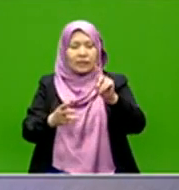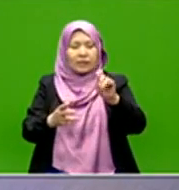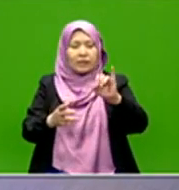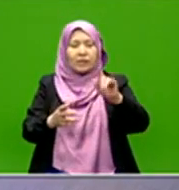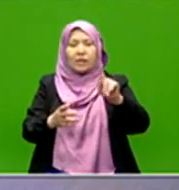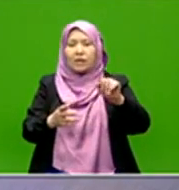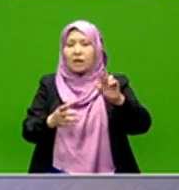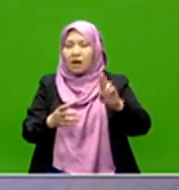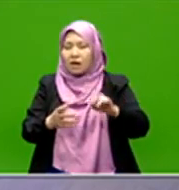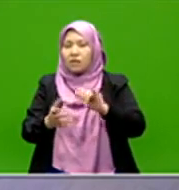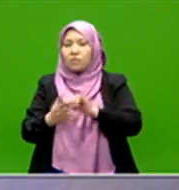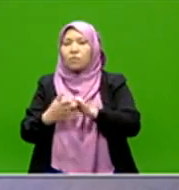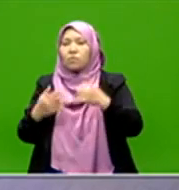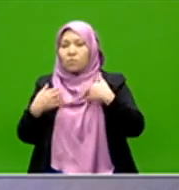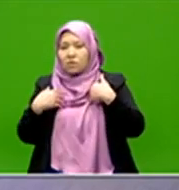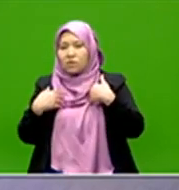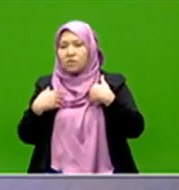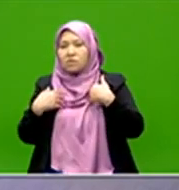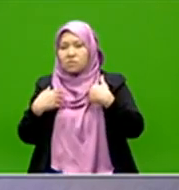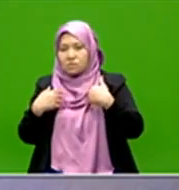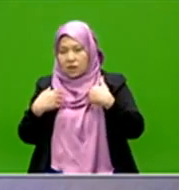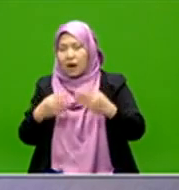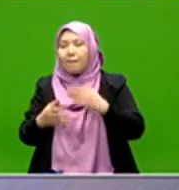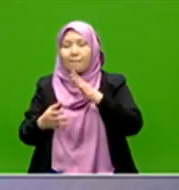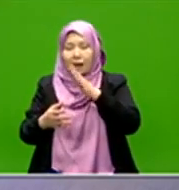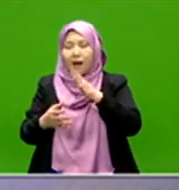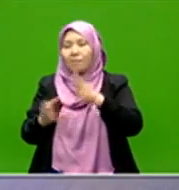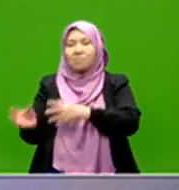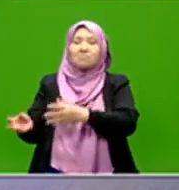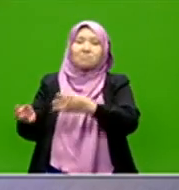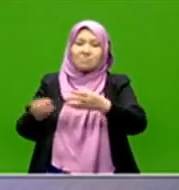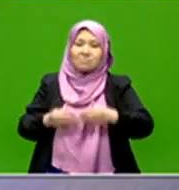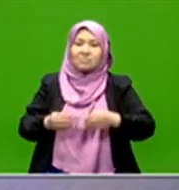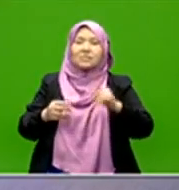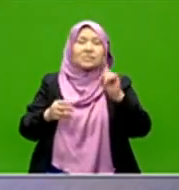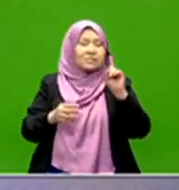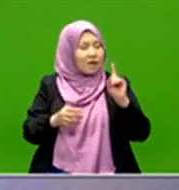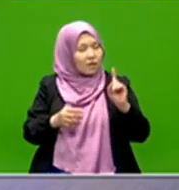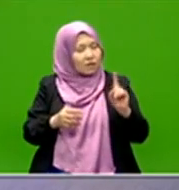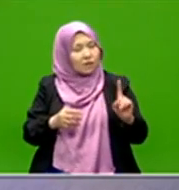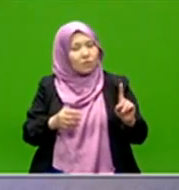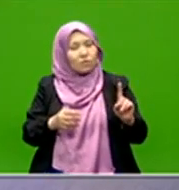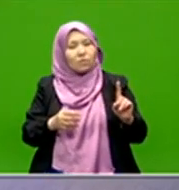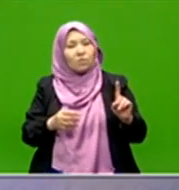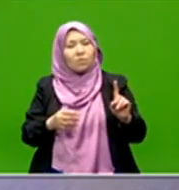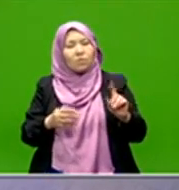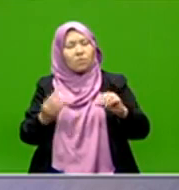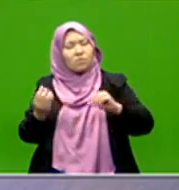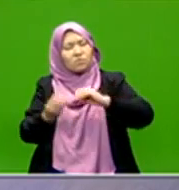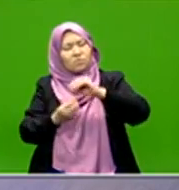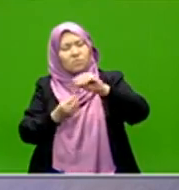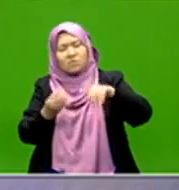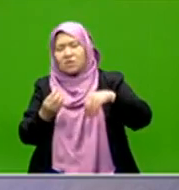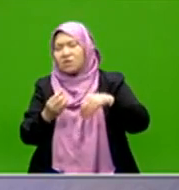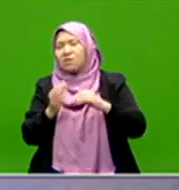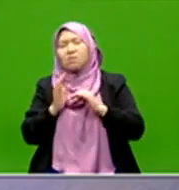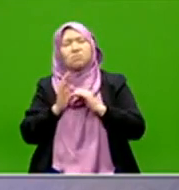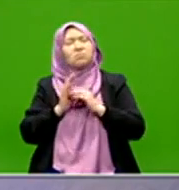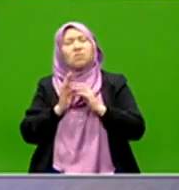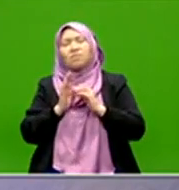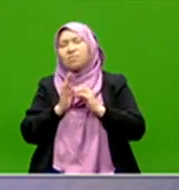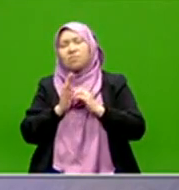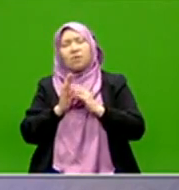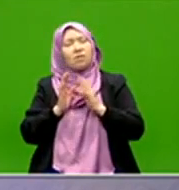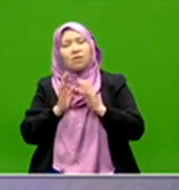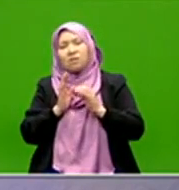dengan ayah saya, dengan mak. Mak dengan isteri kat belakang. Maksudnya satu suasana yang subhanallah sah, eh. Tengah hari itu